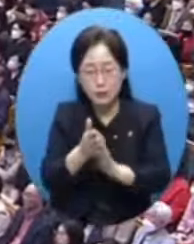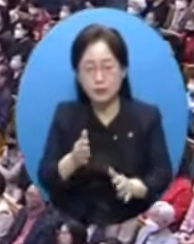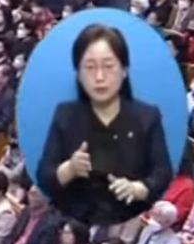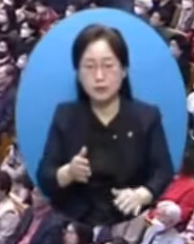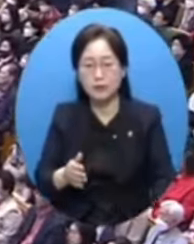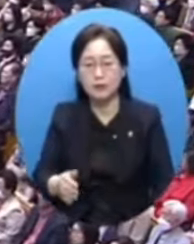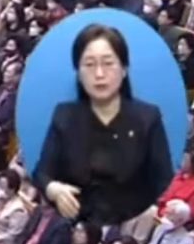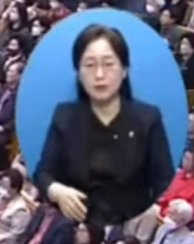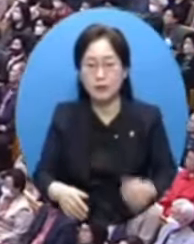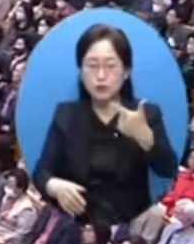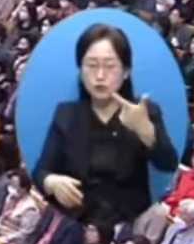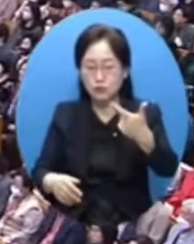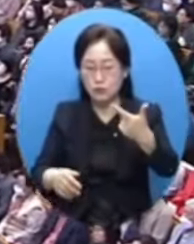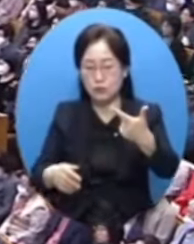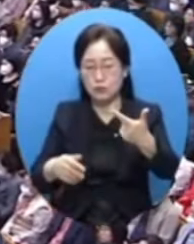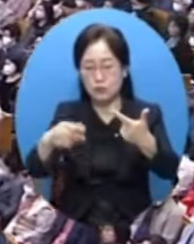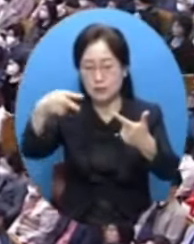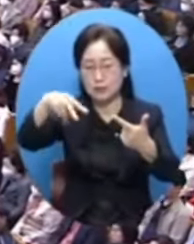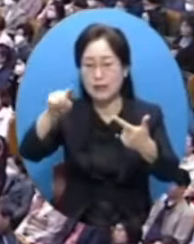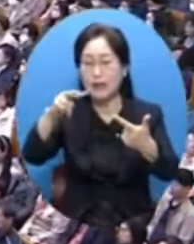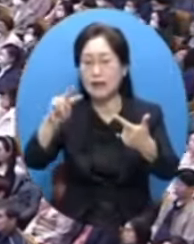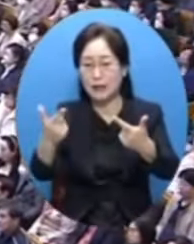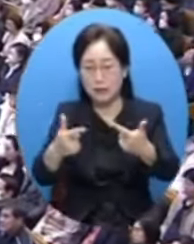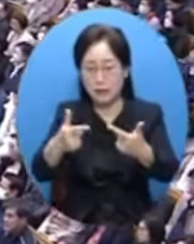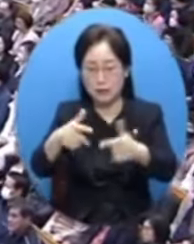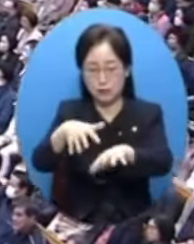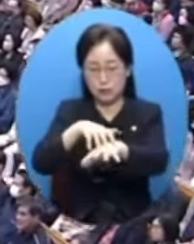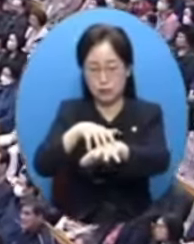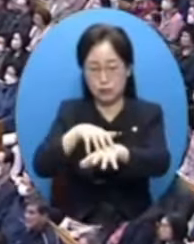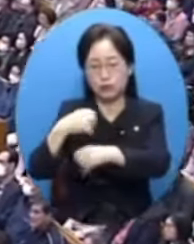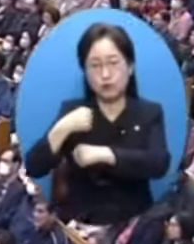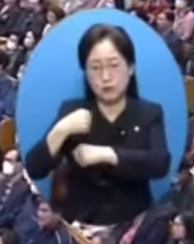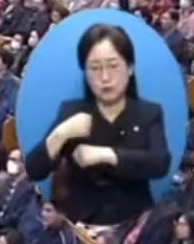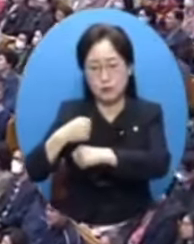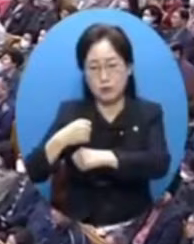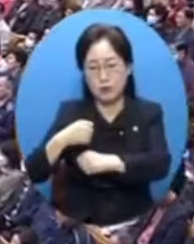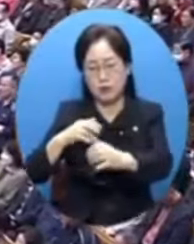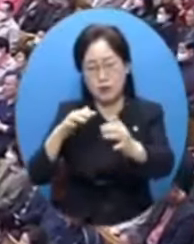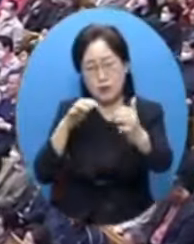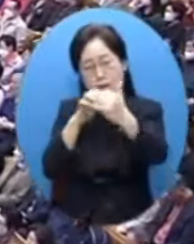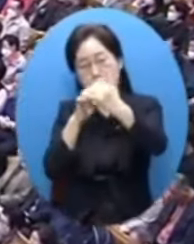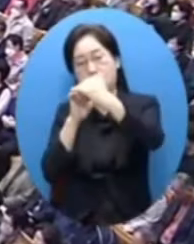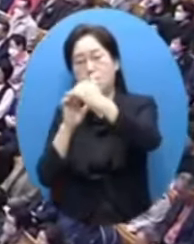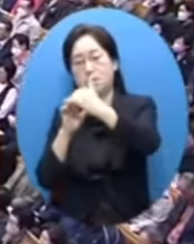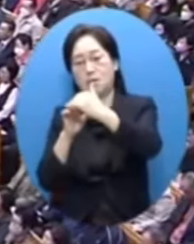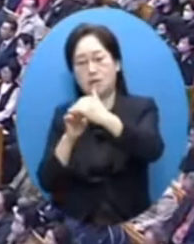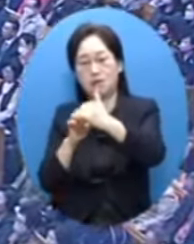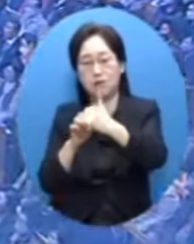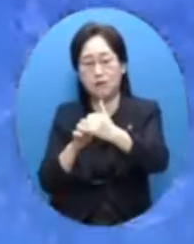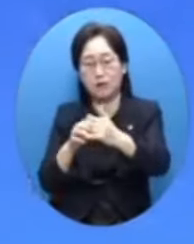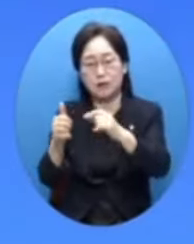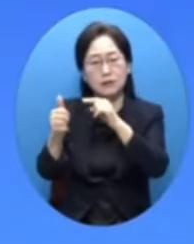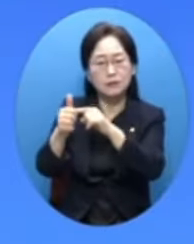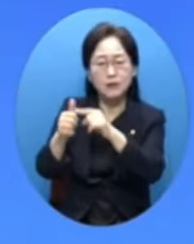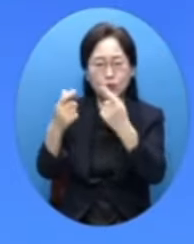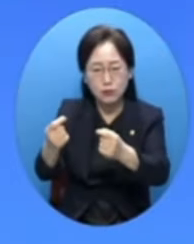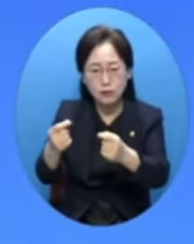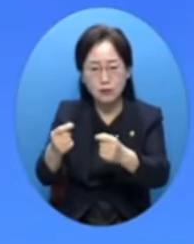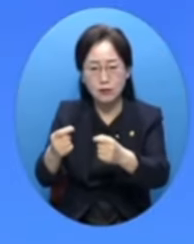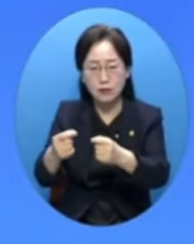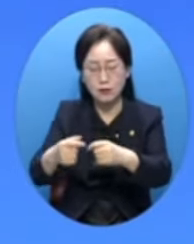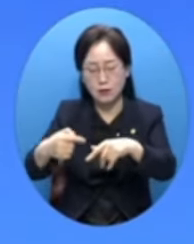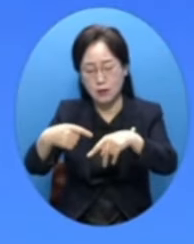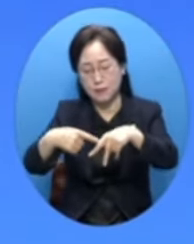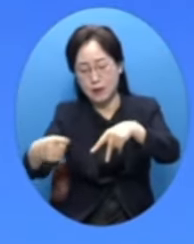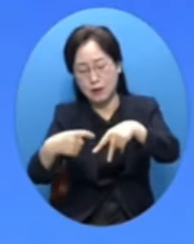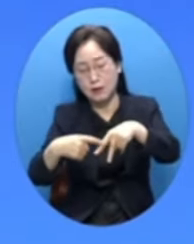다 붕괴되는 상황이 이르렀습니다. 그도 발목에 총상을 맞아 5일 동안 쓰러져